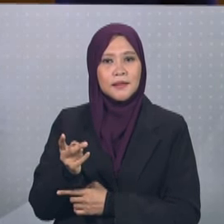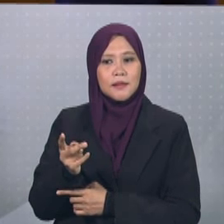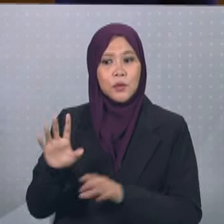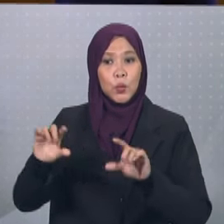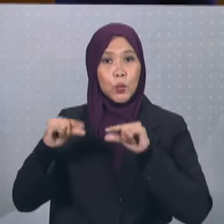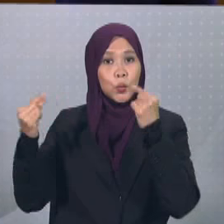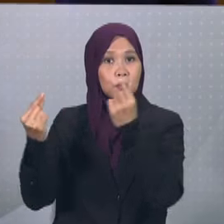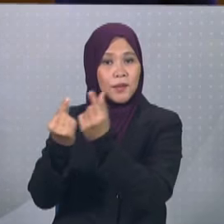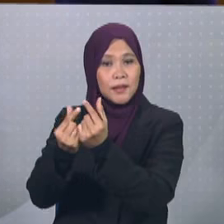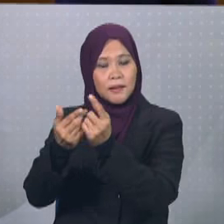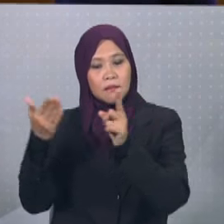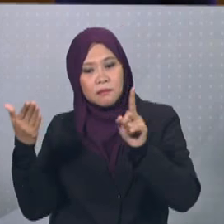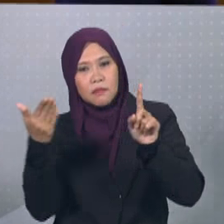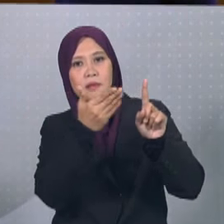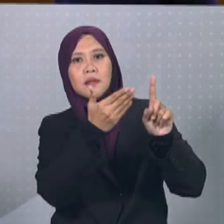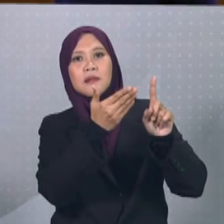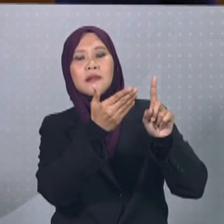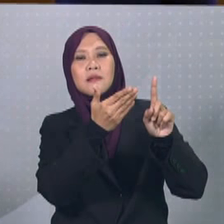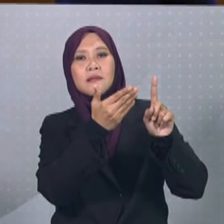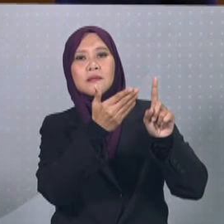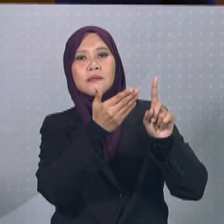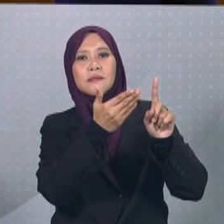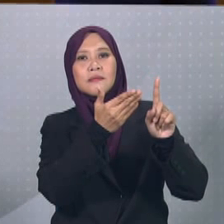sindiket ini mensasarkan